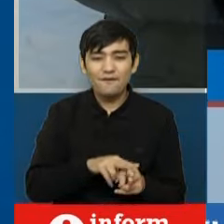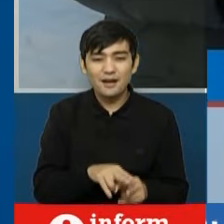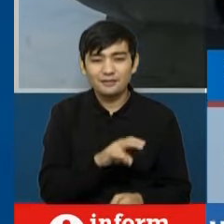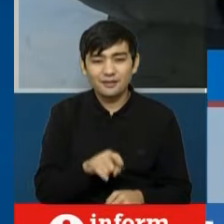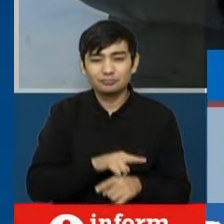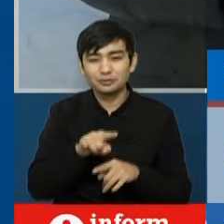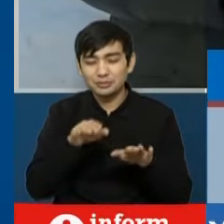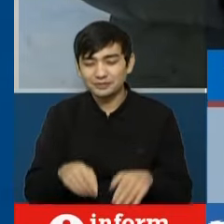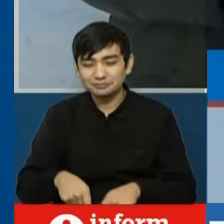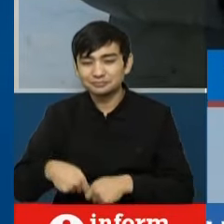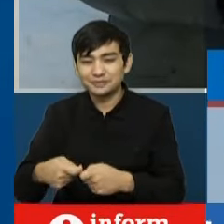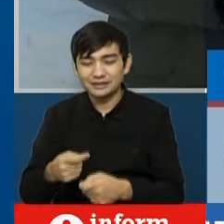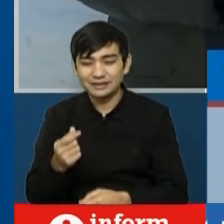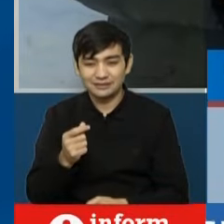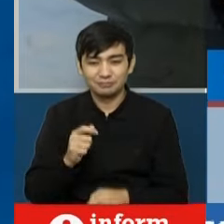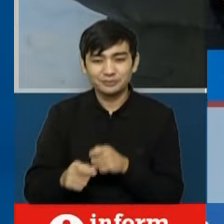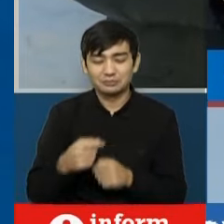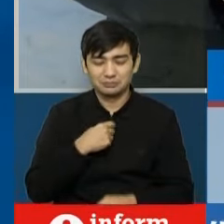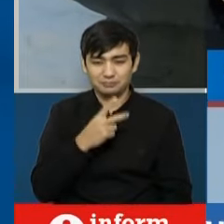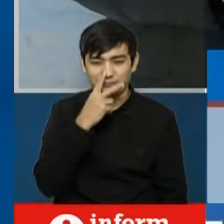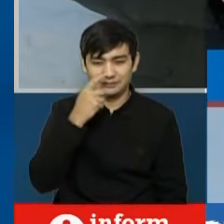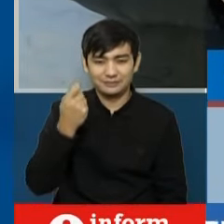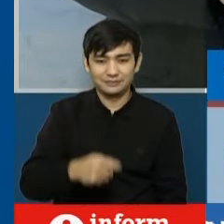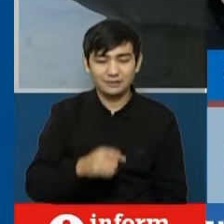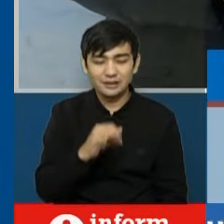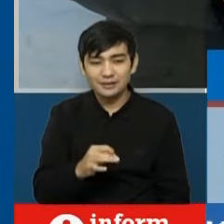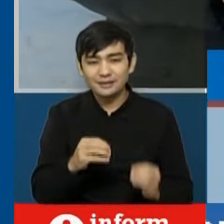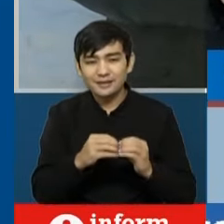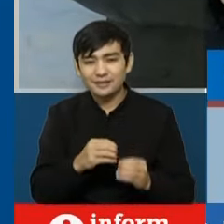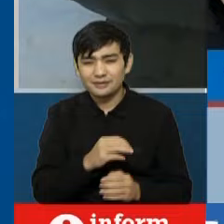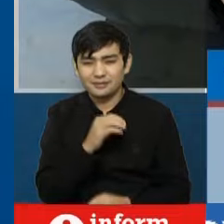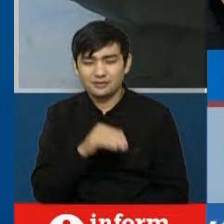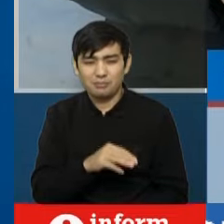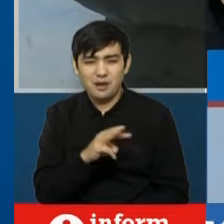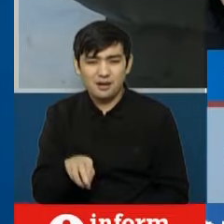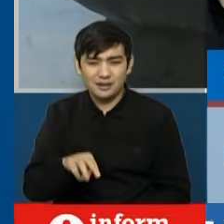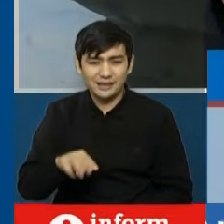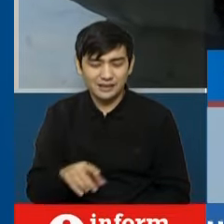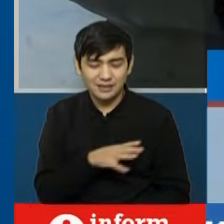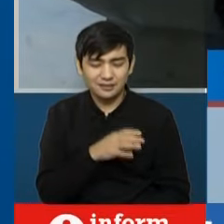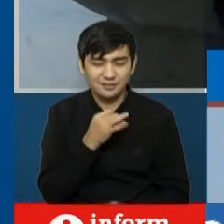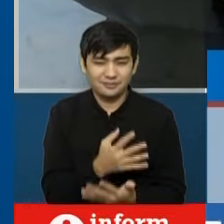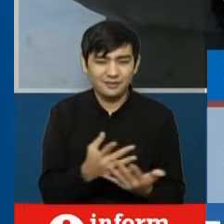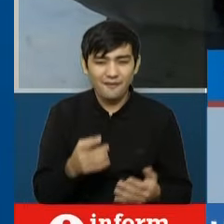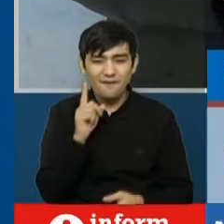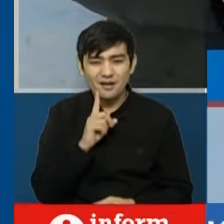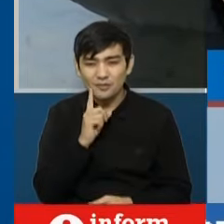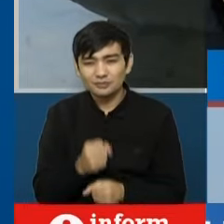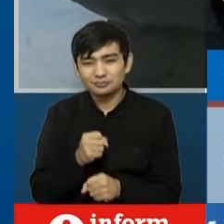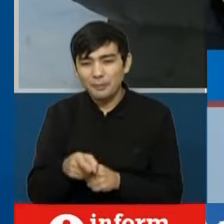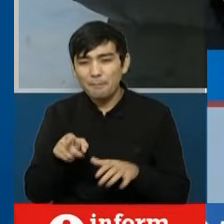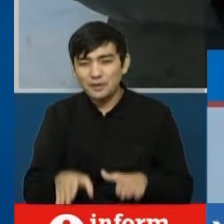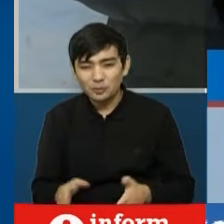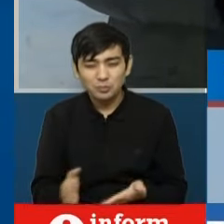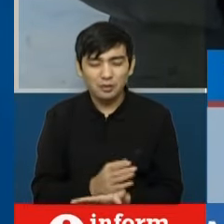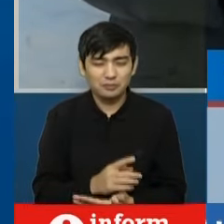полетов. Перенос здания аэропортов будет стоить бюджету несколько десятков миллиардов тенге, поэтому пока делать этого на местах не